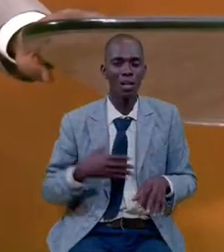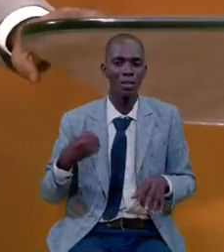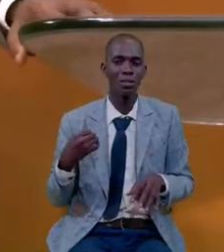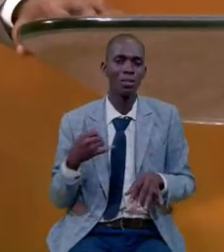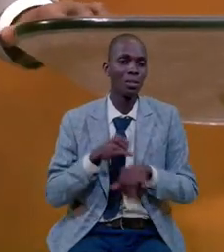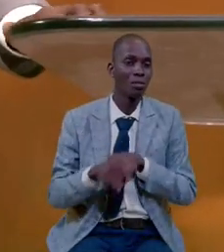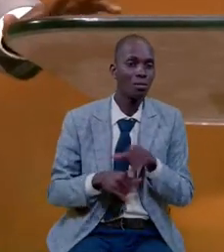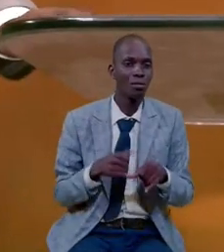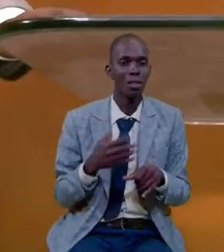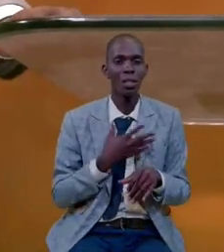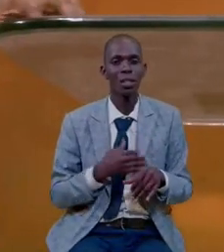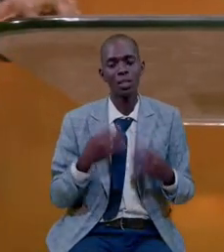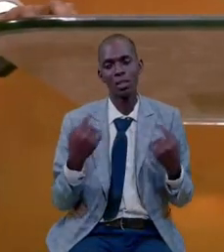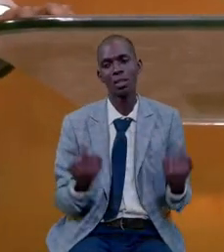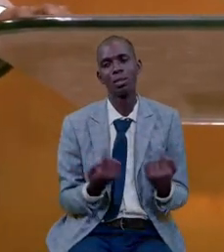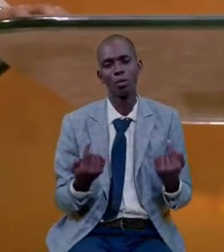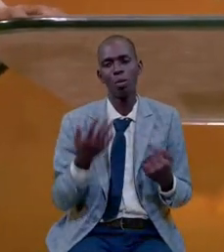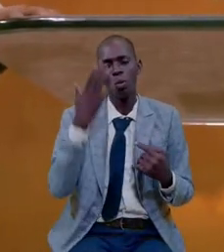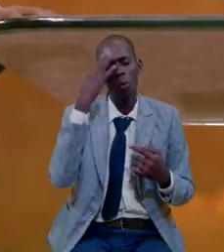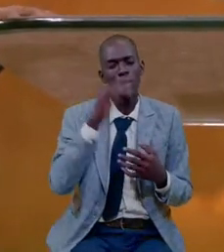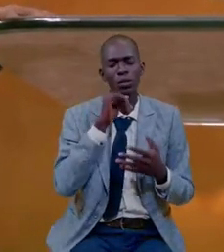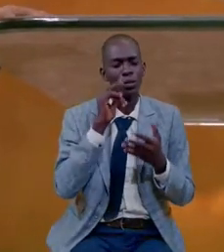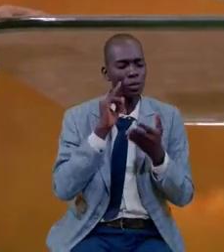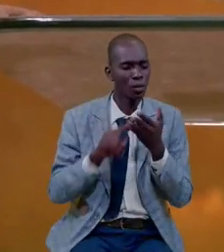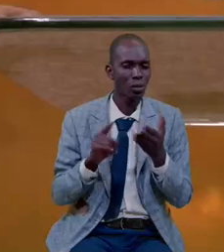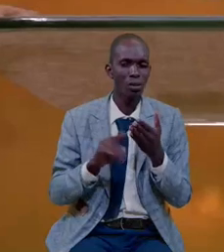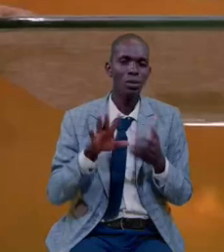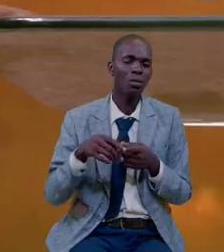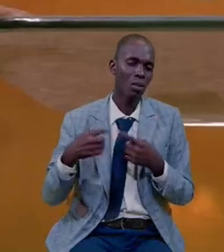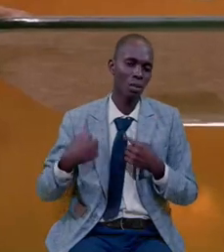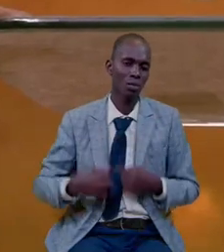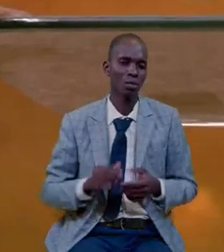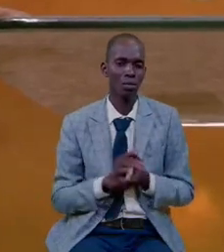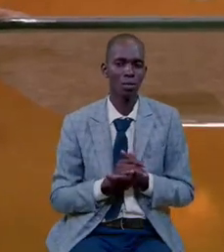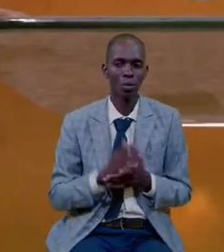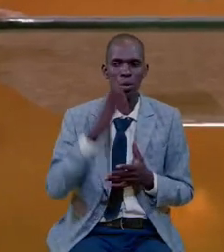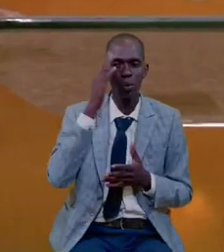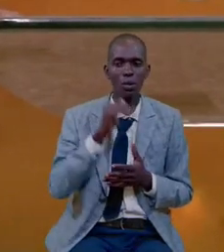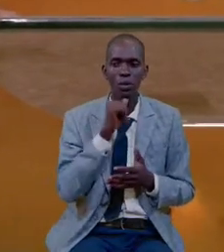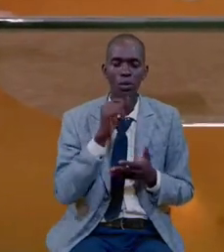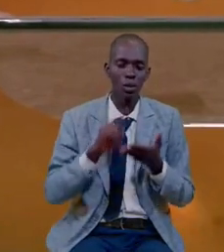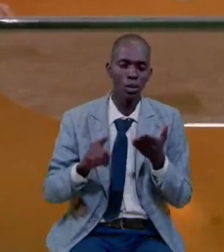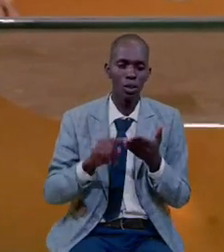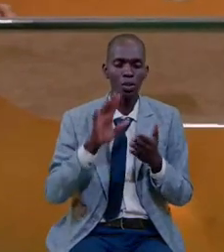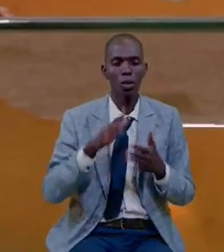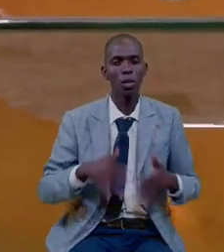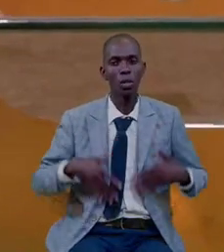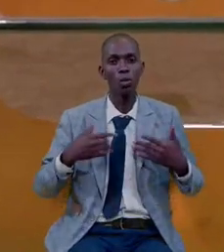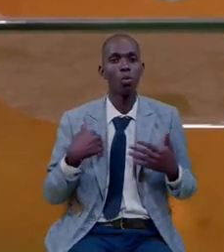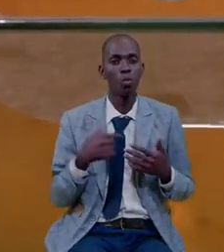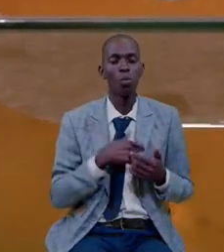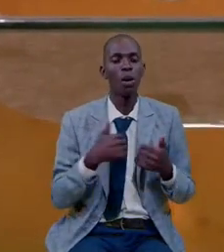d'iniquité. Pourquoi ne pas examiner votre cœur, examiner votre vie? Nous avons